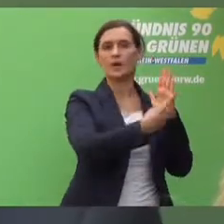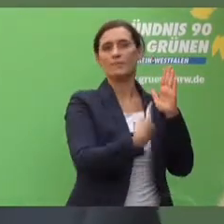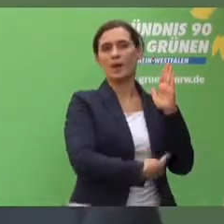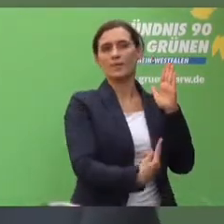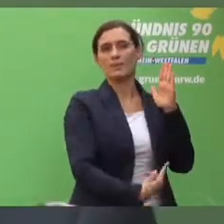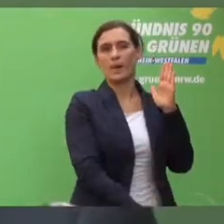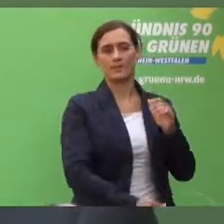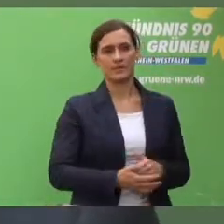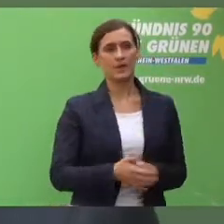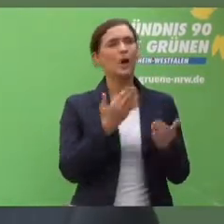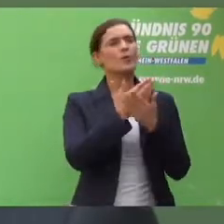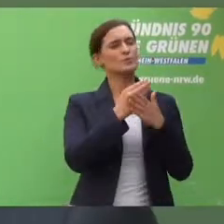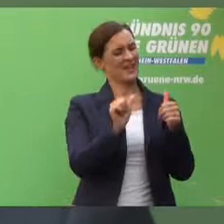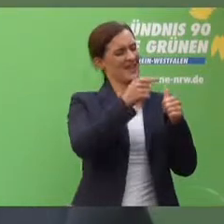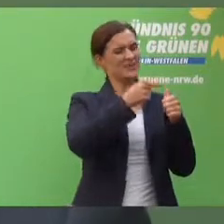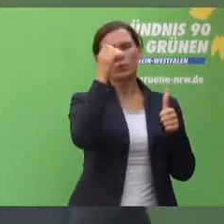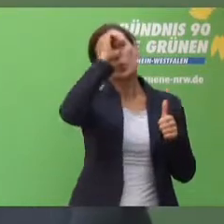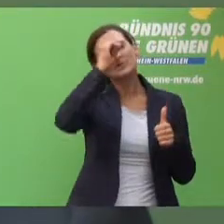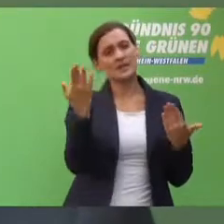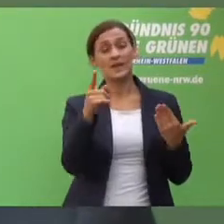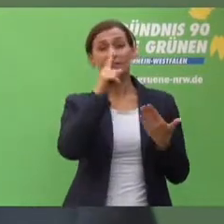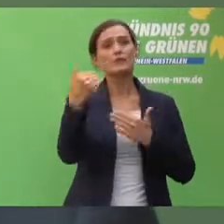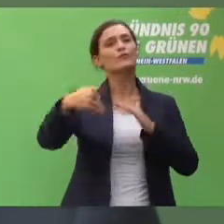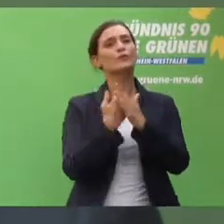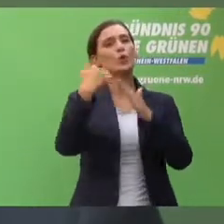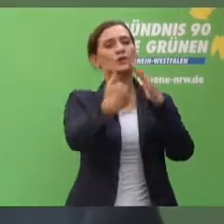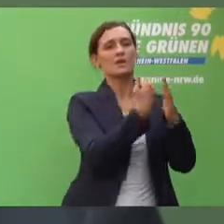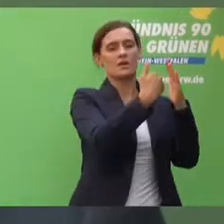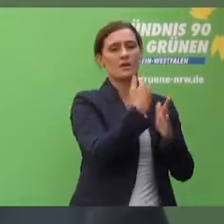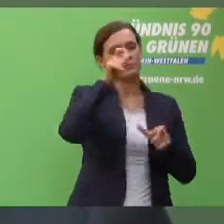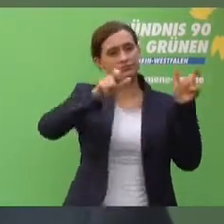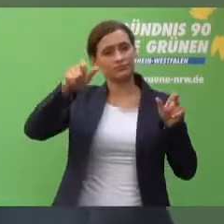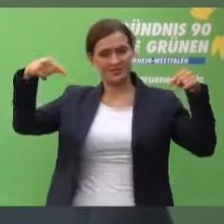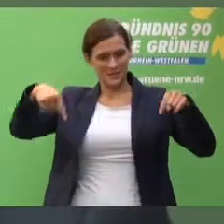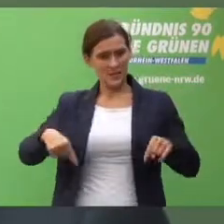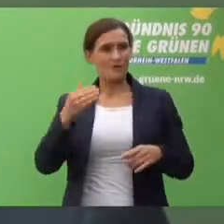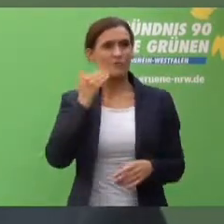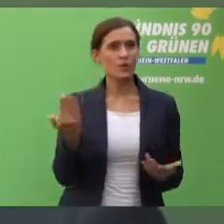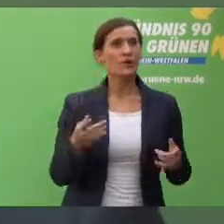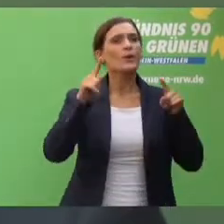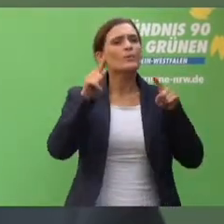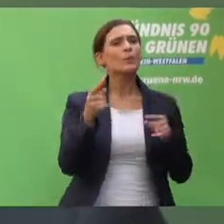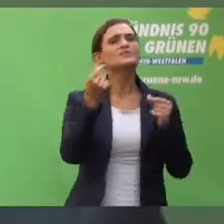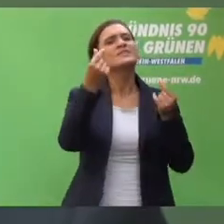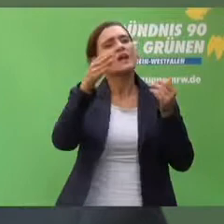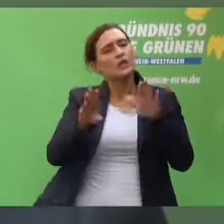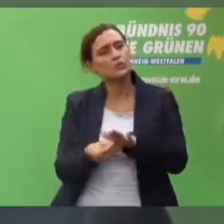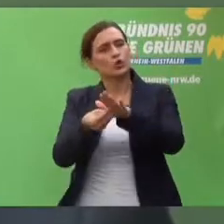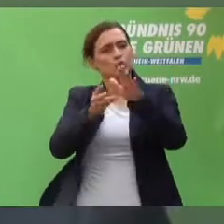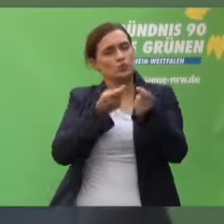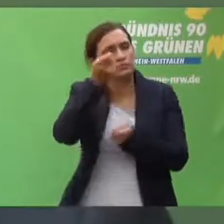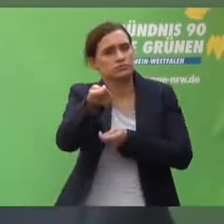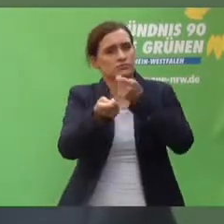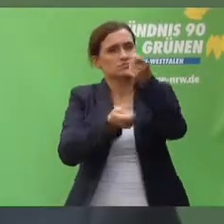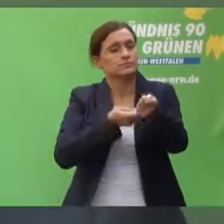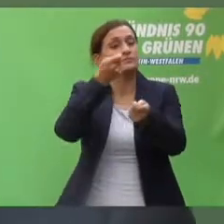es Unsinn, dass Flüchtlinge, die hier leben, Unterstützung kriegen müssen und es ihnen verboten wird zu arbeiten, selbst